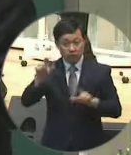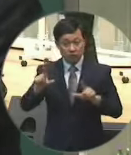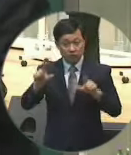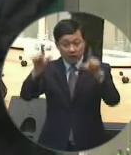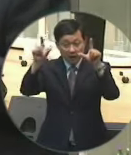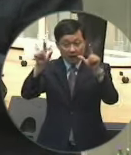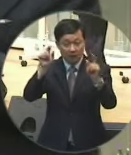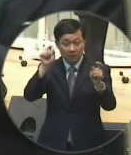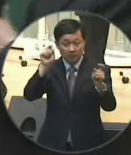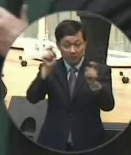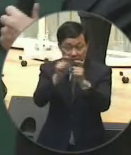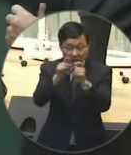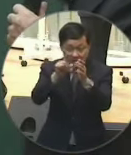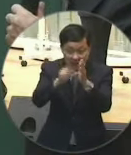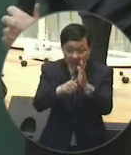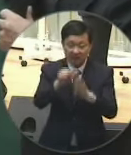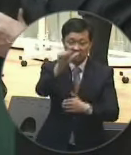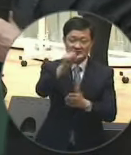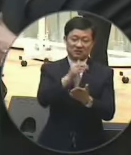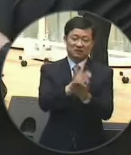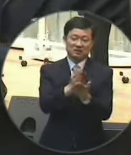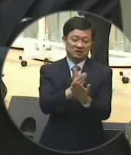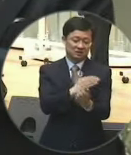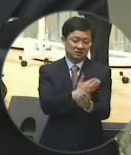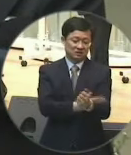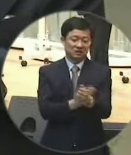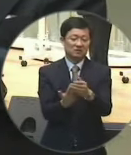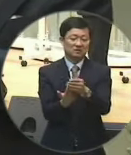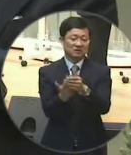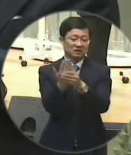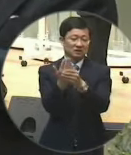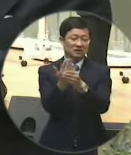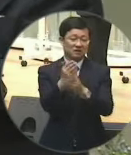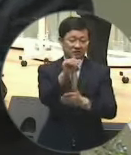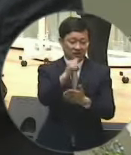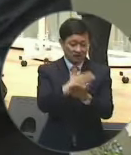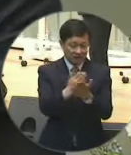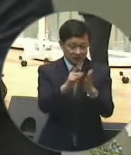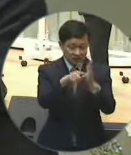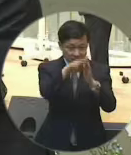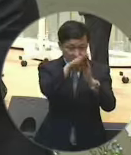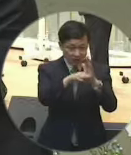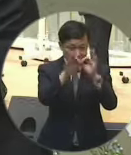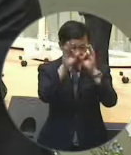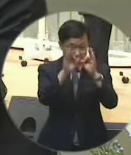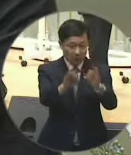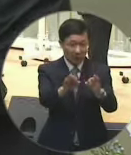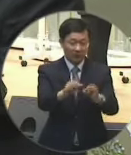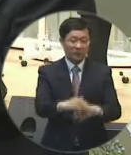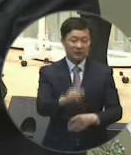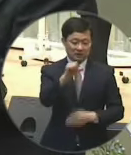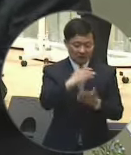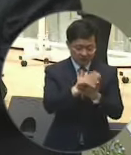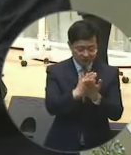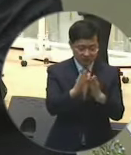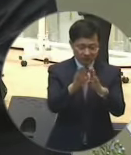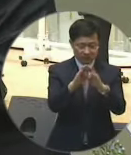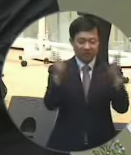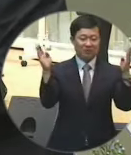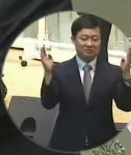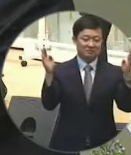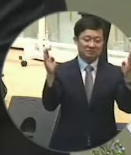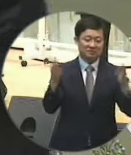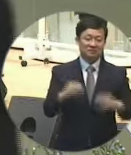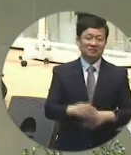of Pentecost came. 다섯 가지 능력이 나타나. The five kinds of powers arose. 다섯 가지 시간표 보여요. The five time schedules. 다섯 가지 문이 열려요.